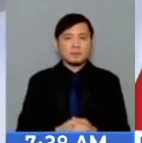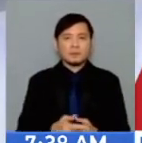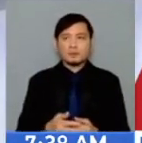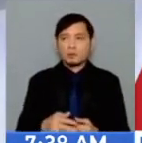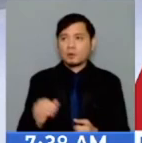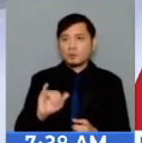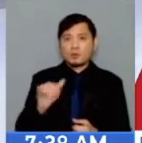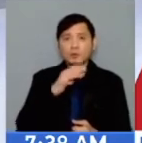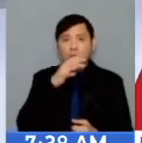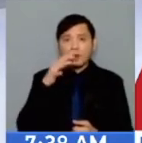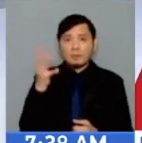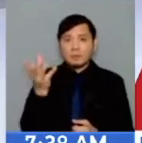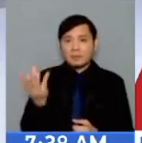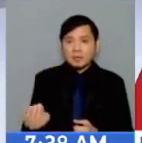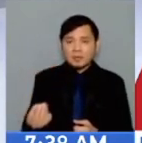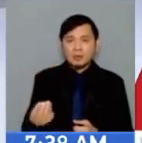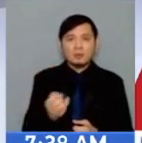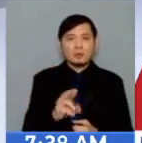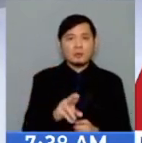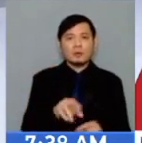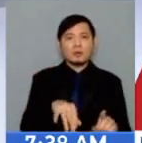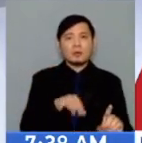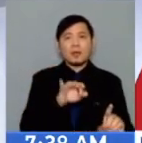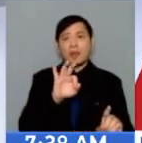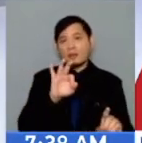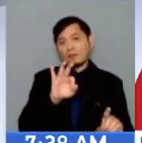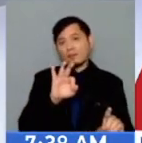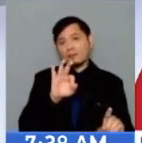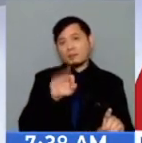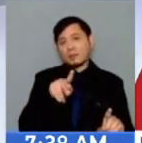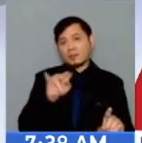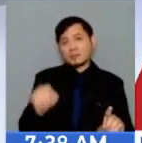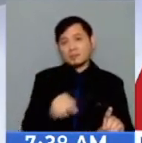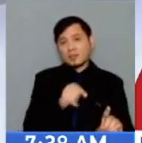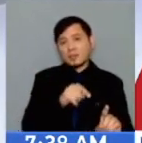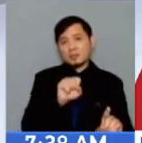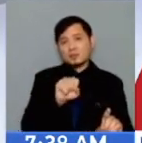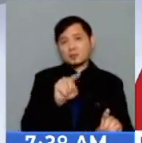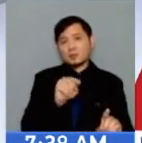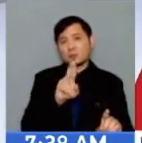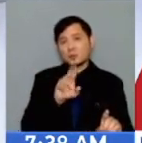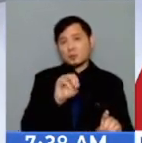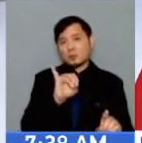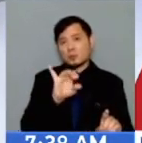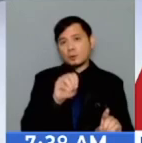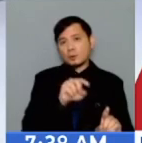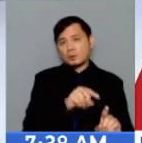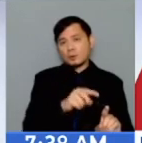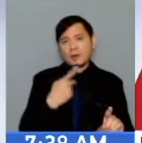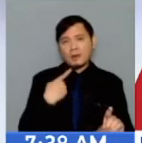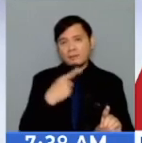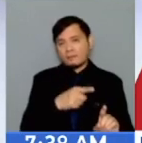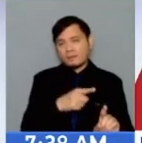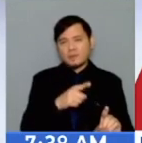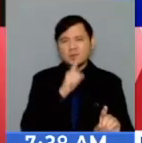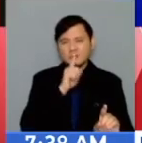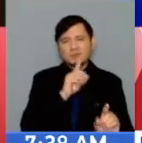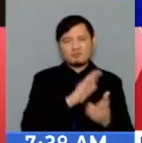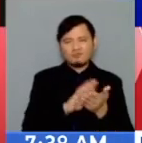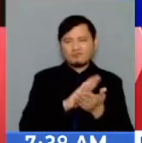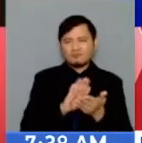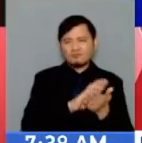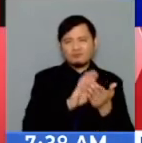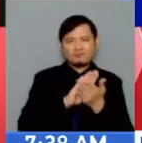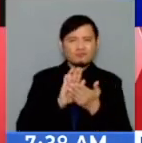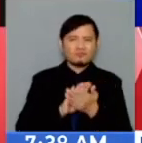Hills or sa FPJ studio where merong FPJ museum. Mm-hmm. Sabi niya, inaayos ko na lahat yon para when